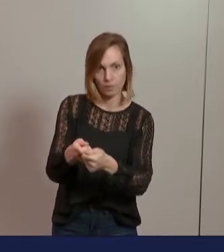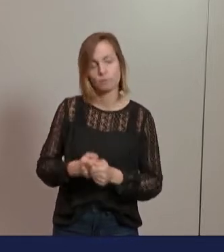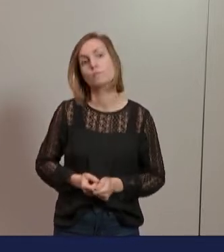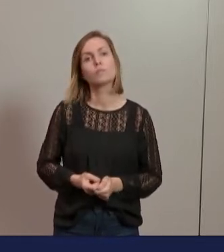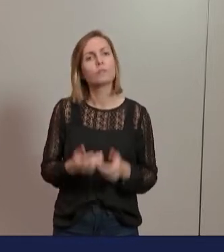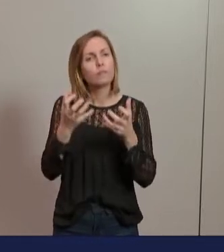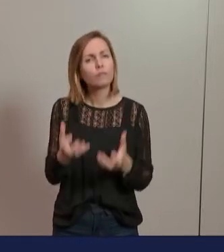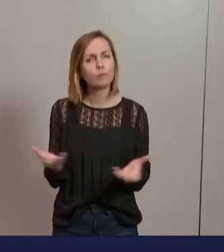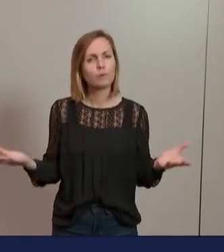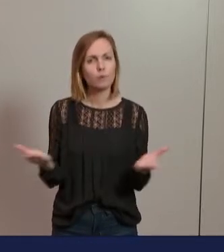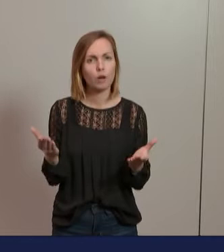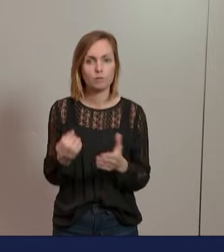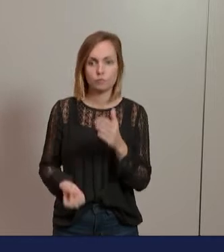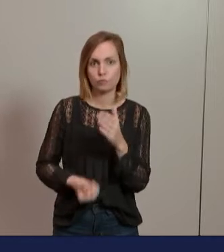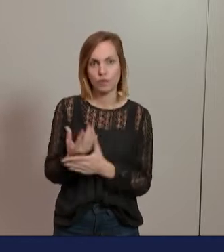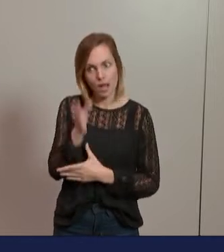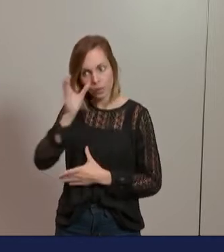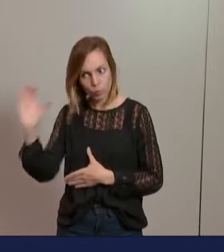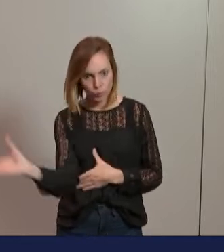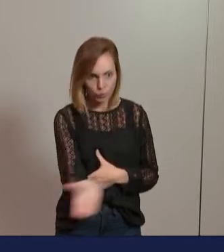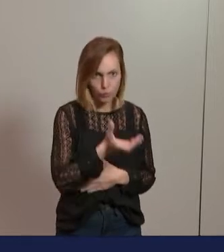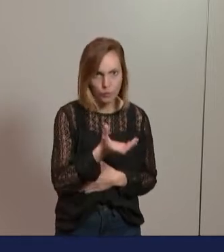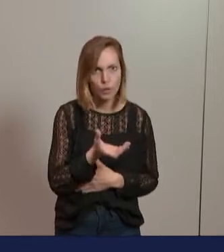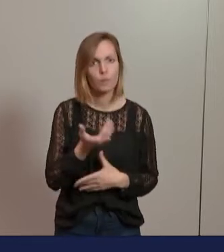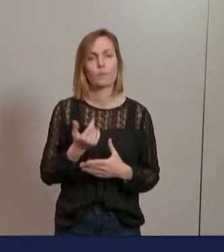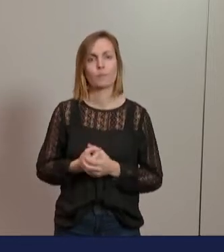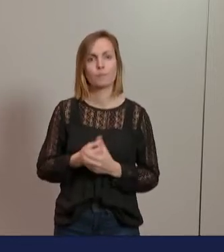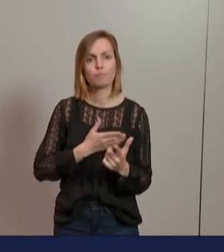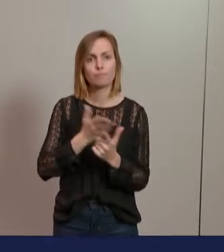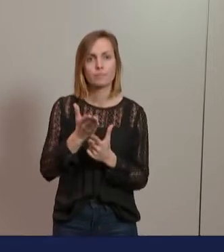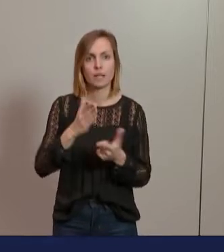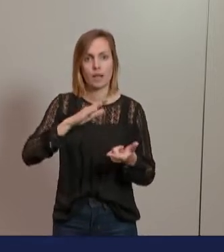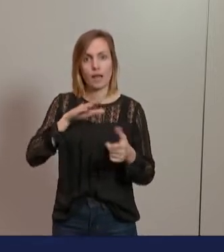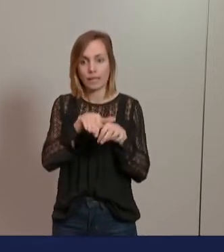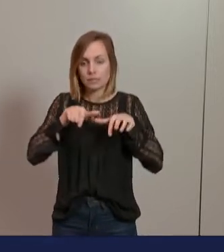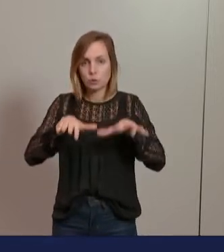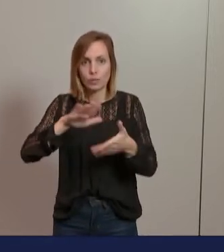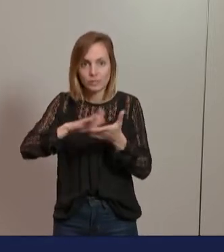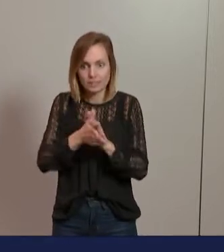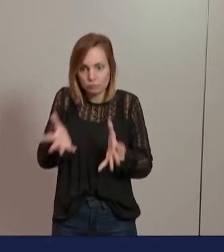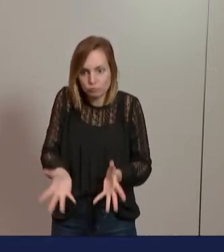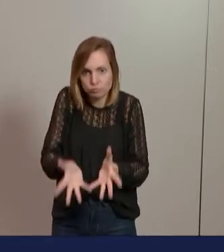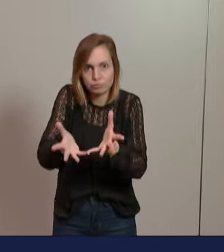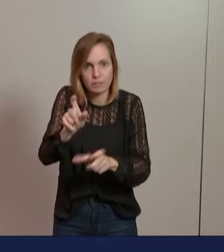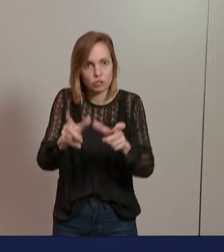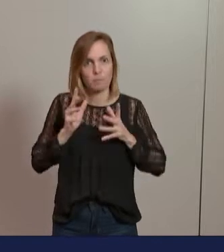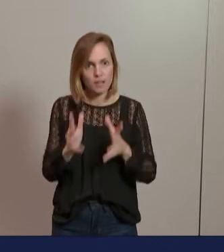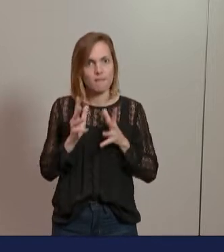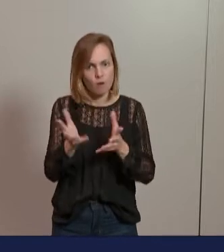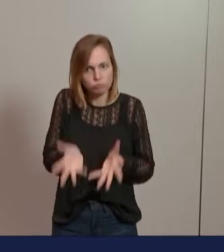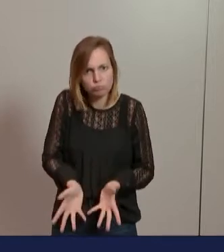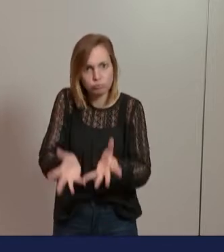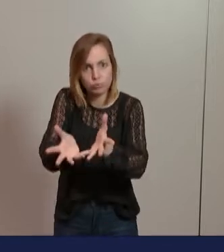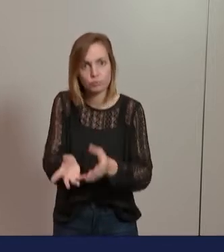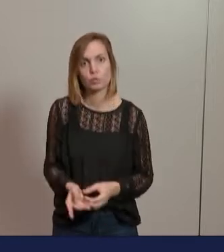volonté est d'instaurer une nouvelle écoute des acteurs du territoire, de valoriser le réseau associatif et l'engagement des bénévoles. Au regard de nos